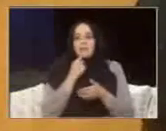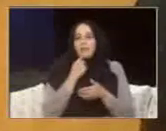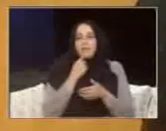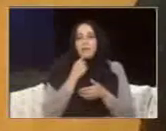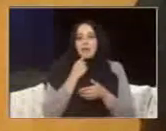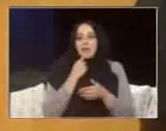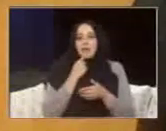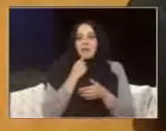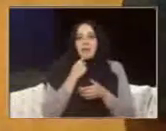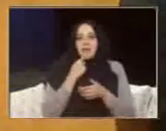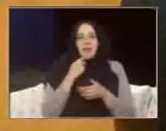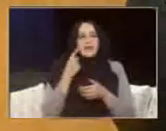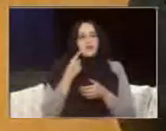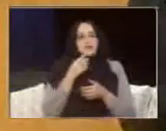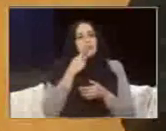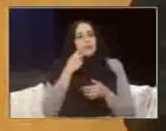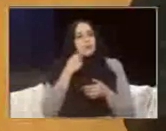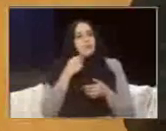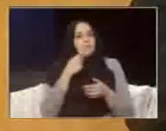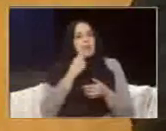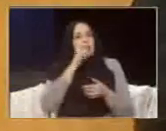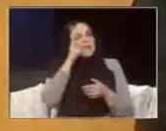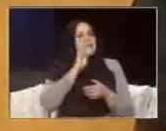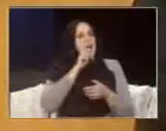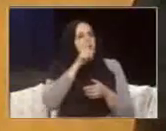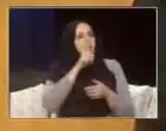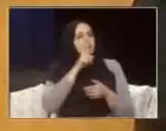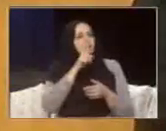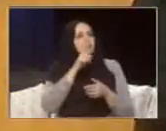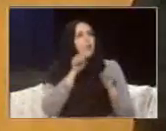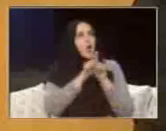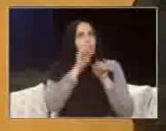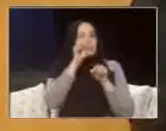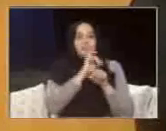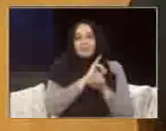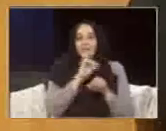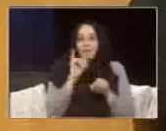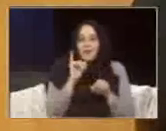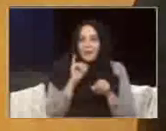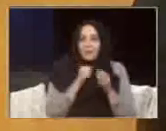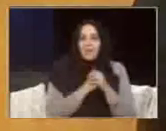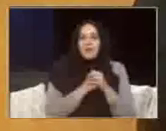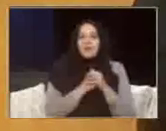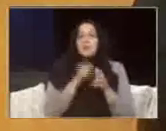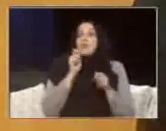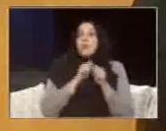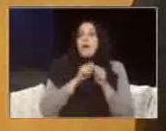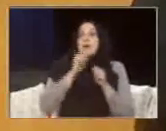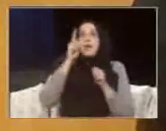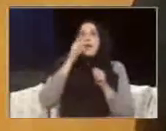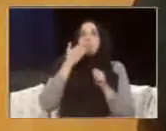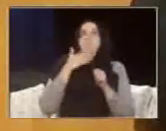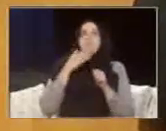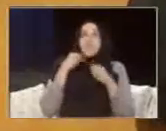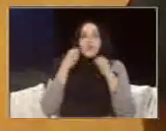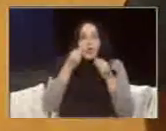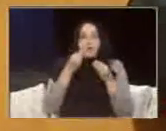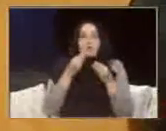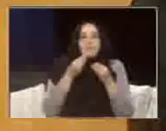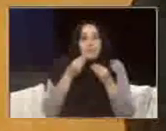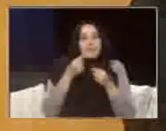فلا يشرك في حكمته أحد، فهو مطلق الحكمة. وإذا قال سبحان الشافي فلا ينتظر ولا يعتقد أن